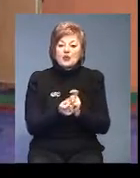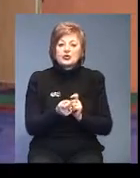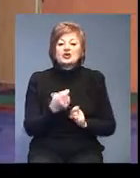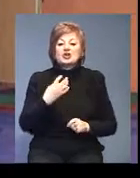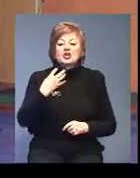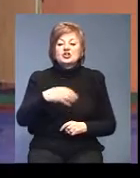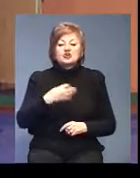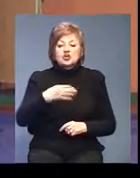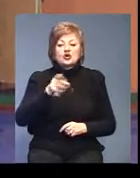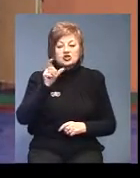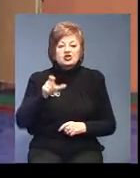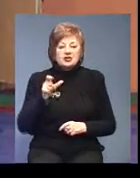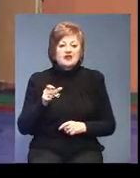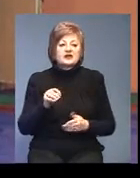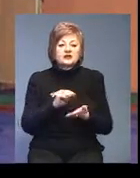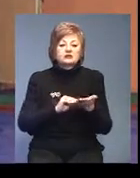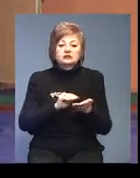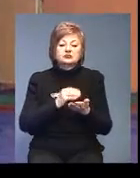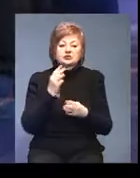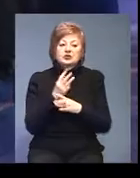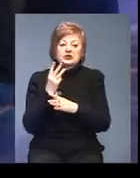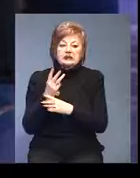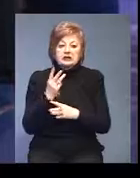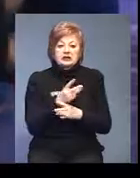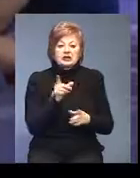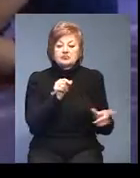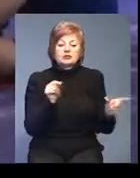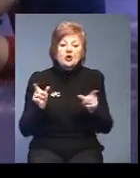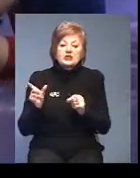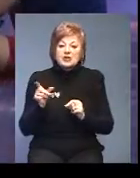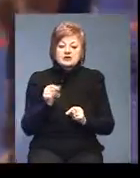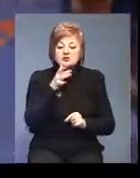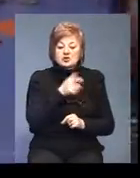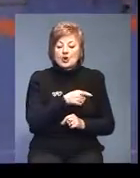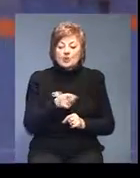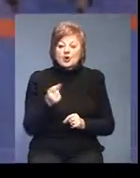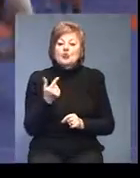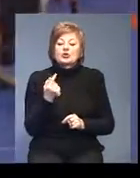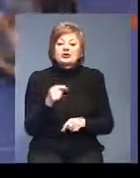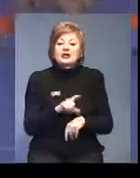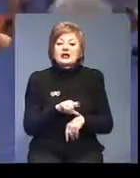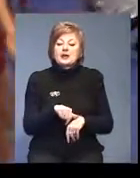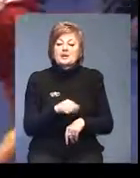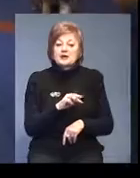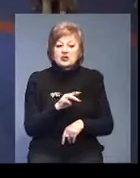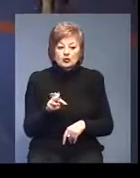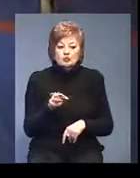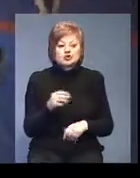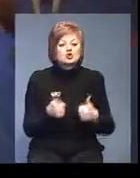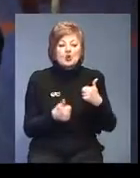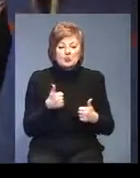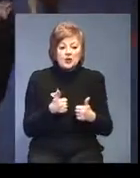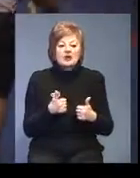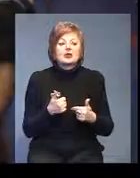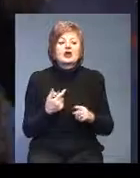десятки атлетів провели по 3 тест-поєдинки, кожен із двох періодів по 3 хвилини з різними суперниками.